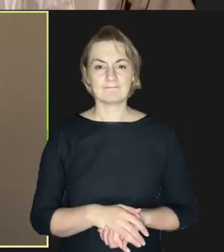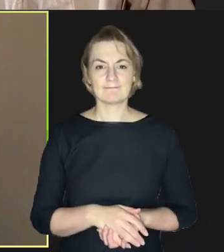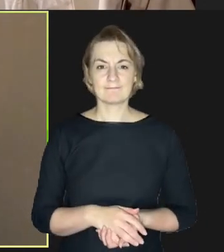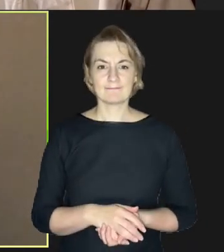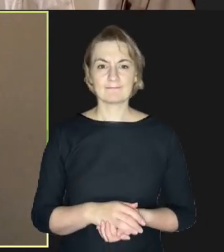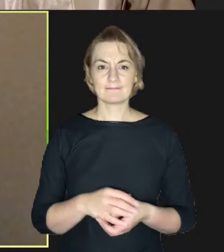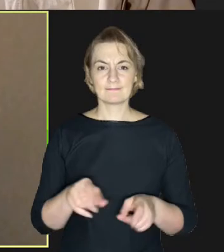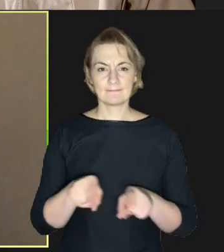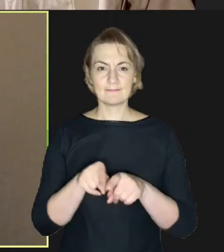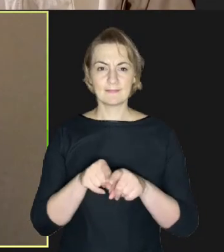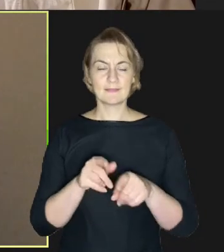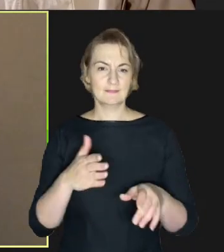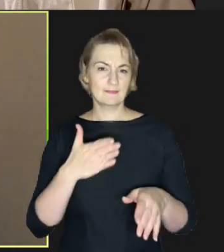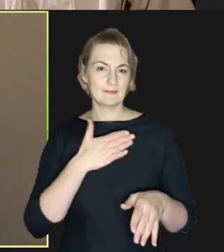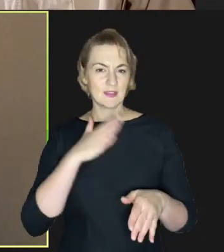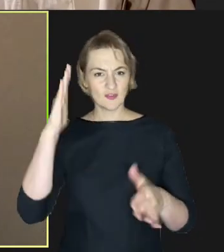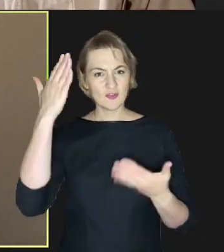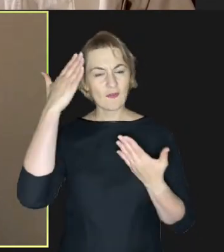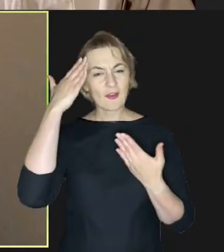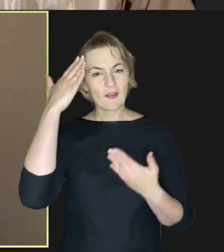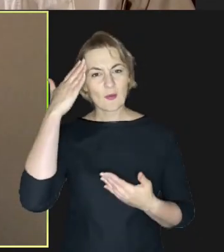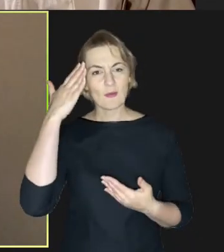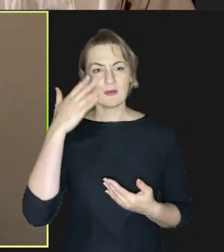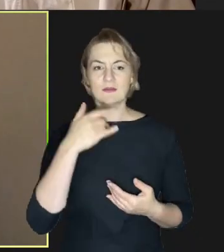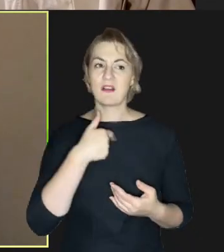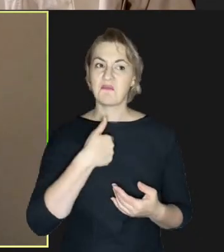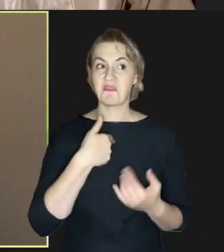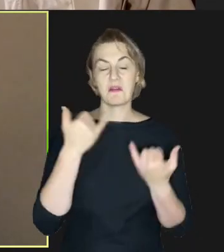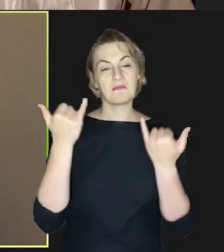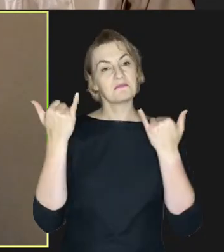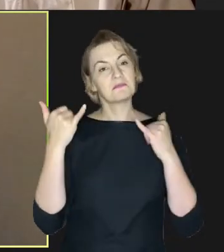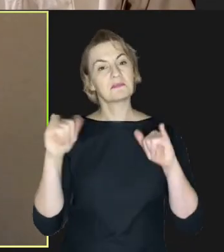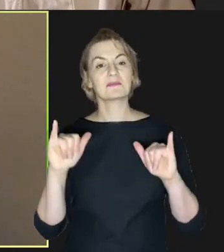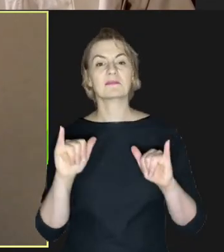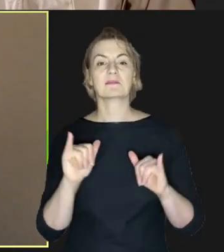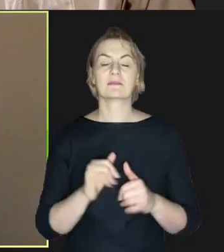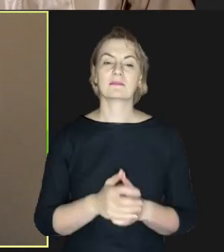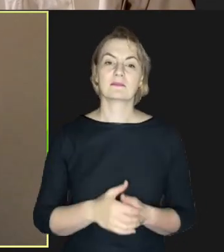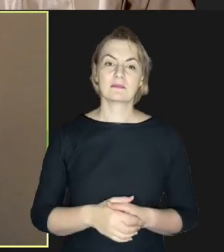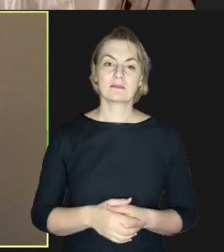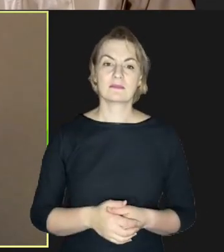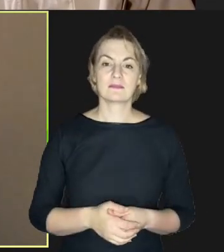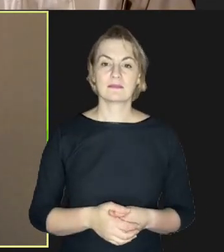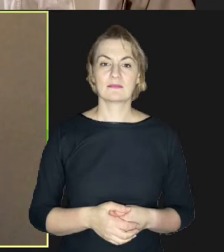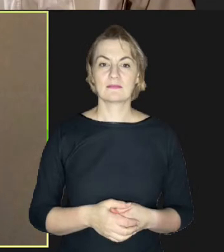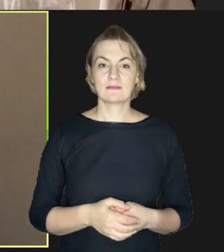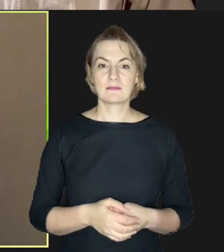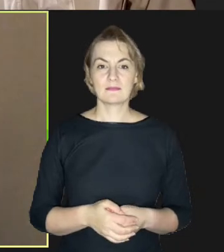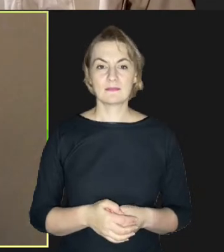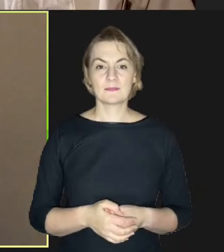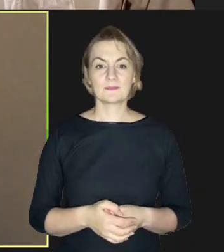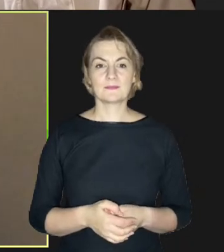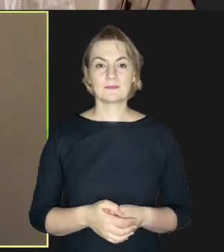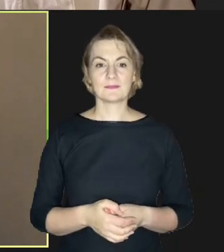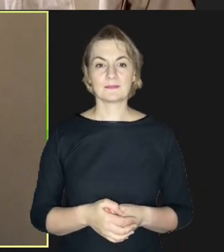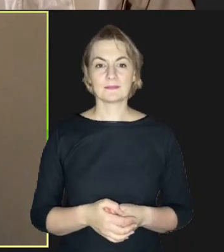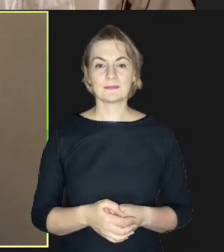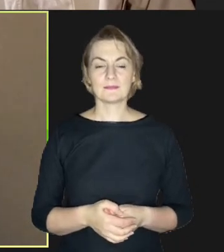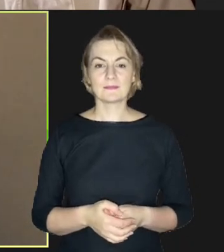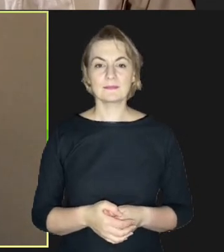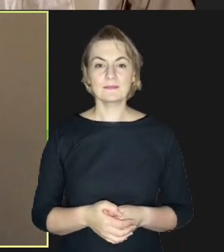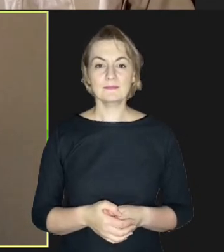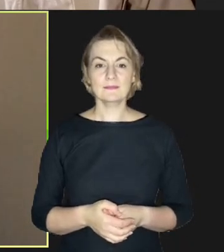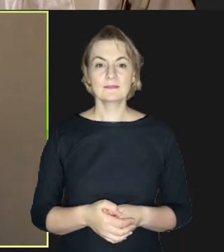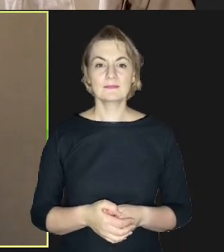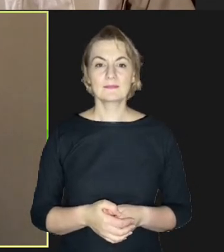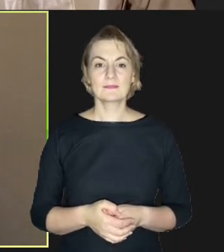świadomości, czy ja jestem kimś innym może, tak? Potrzeb szatana na tym podlega. Tak?